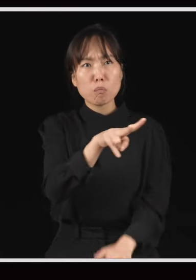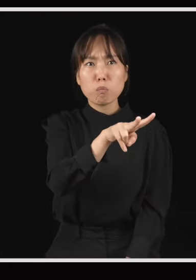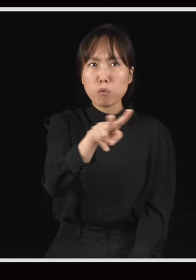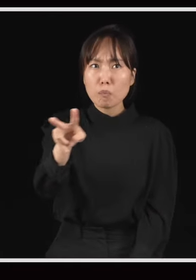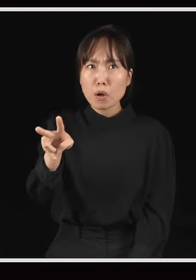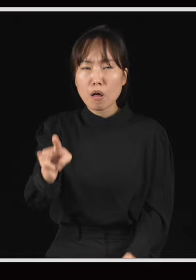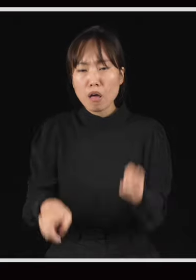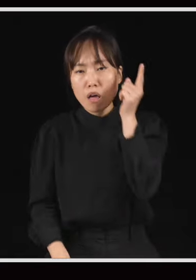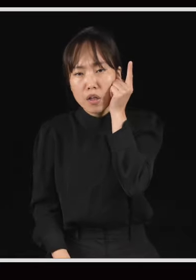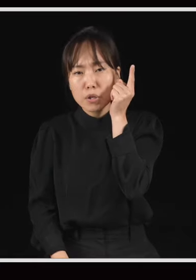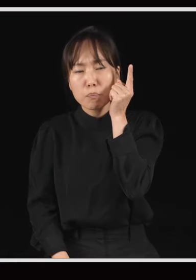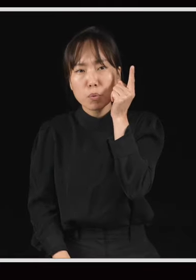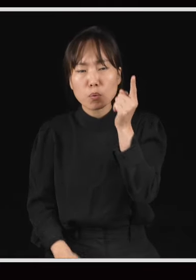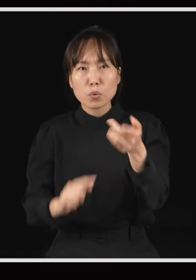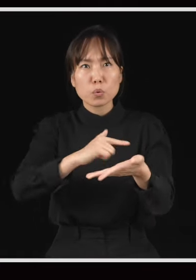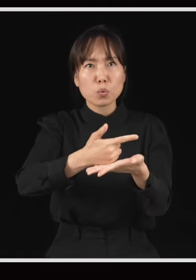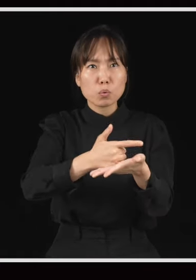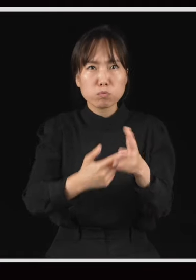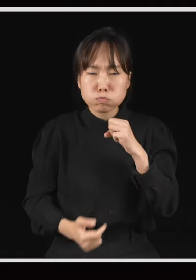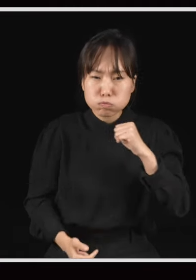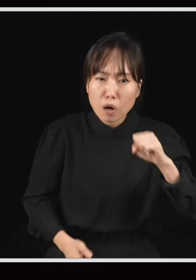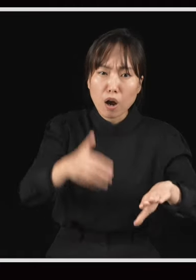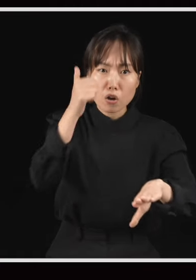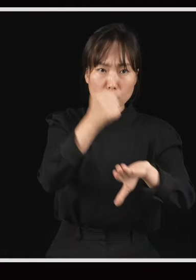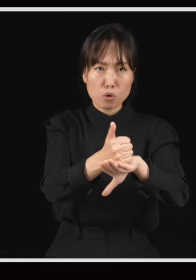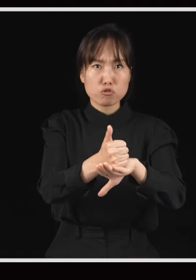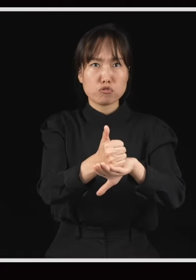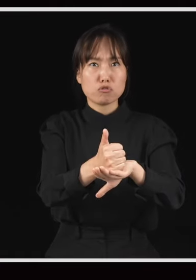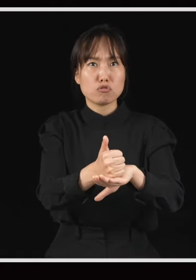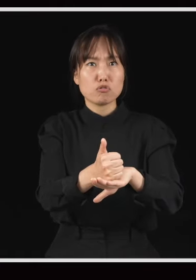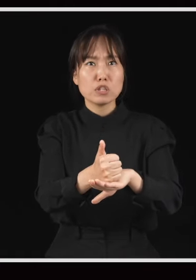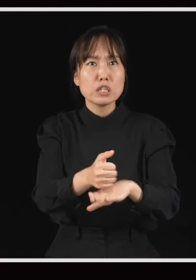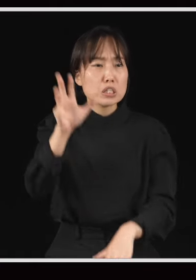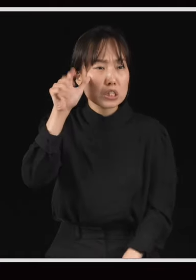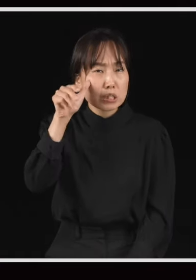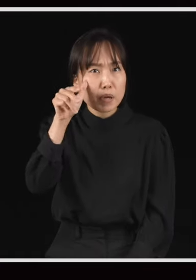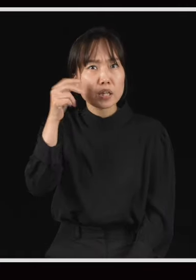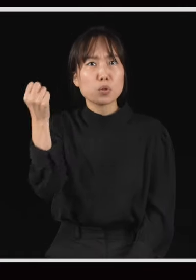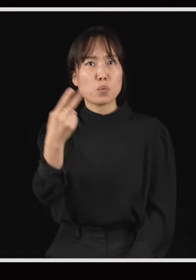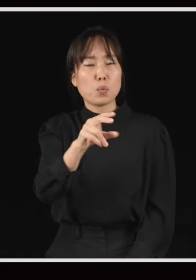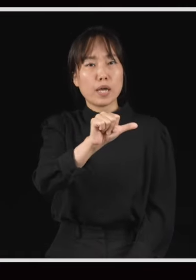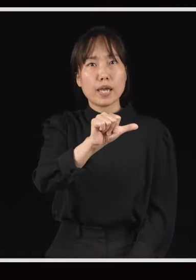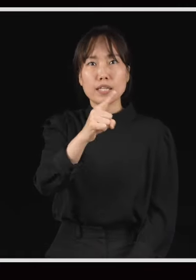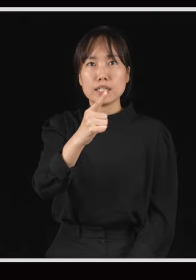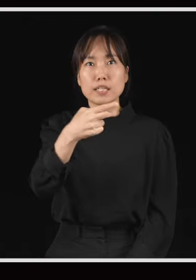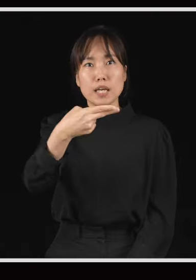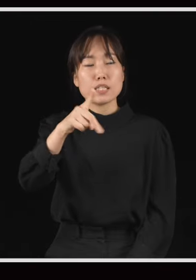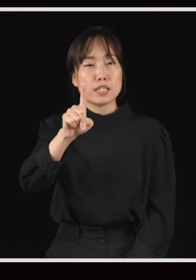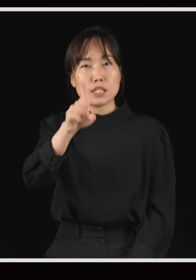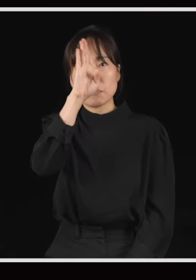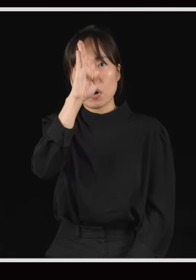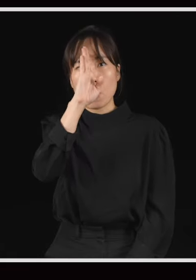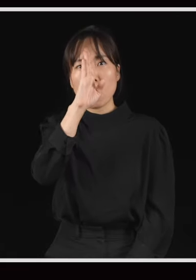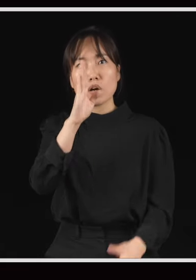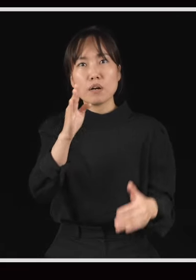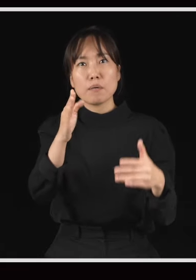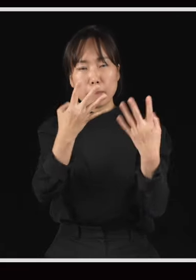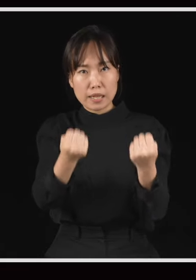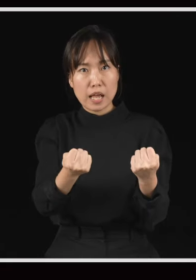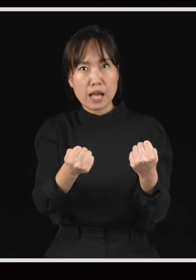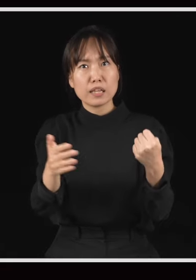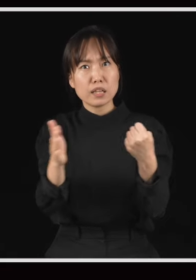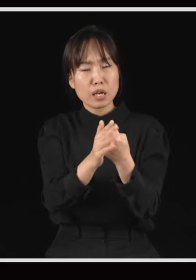미디어 기기에 의존을 하고 있고 디지털 치매를 앓고 있고 거기다가 인위적인 ADHD를 앓고 있습니다. 그렇기 때문에 우선은